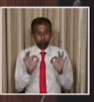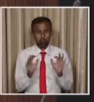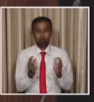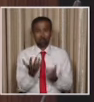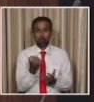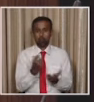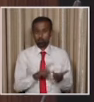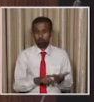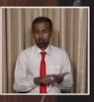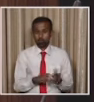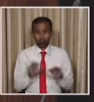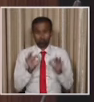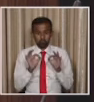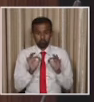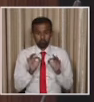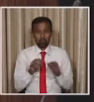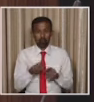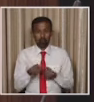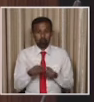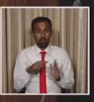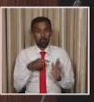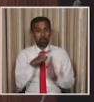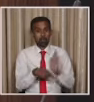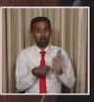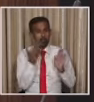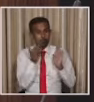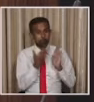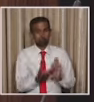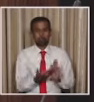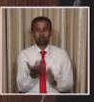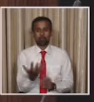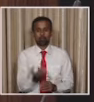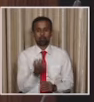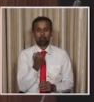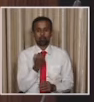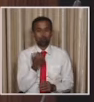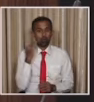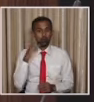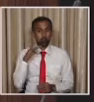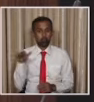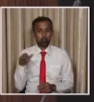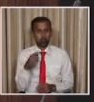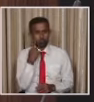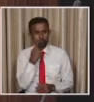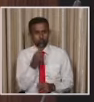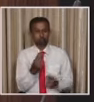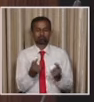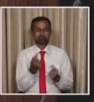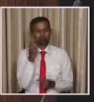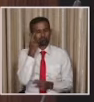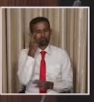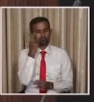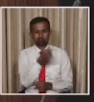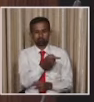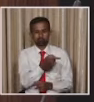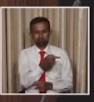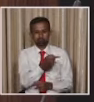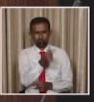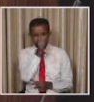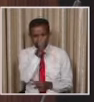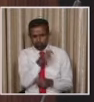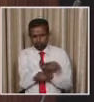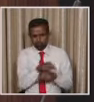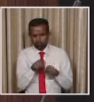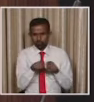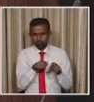ඕන, හොඳට කරනවායි කියලා රටට පේන්ඩත් ඕන. රටේ ජනතාව මේක දැක්ක ගමන් දන්නවා මෙතන මොකක්හරි යටිකුරුට